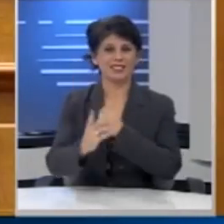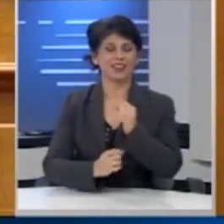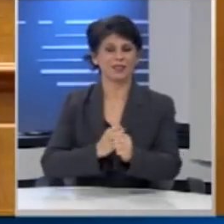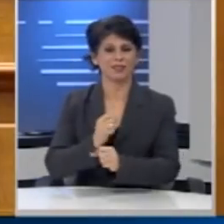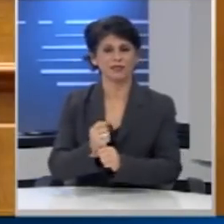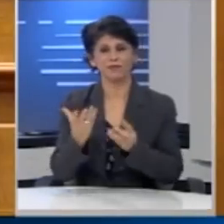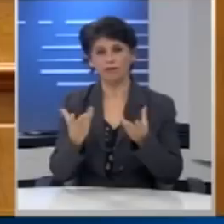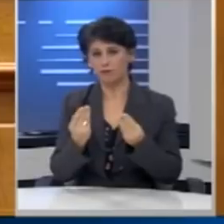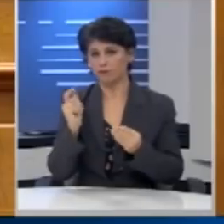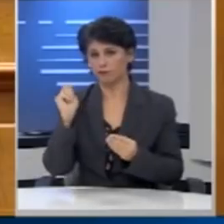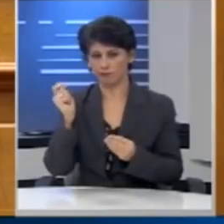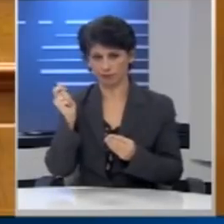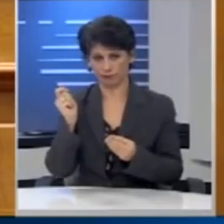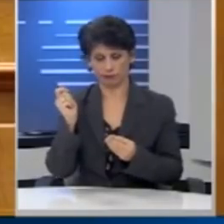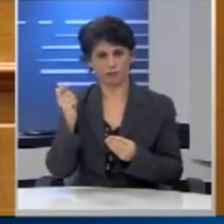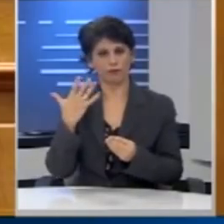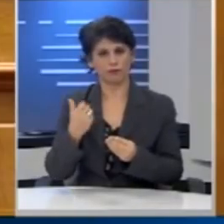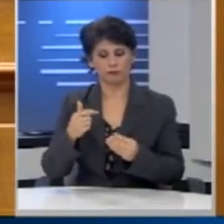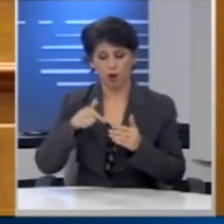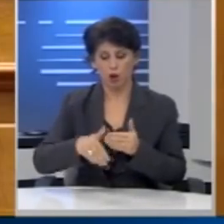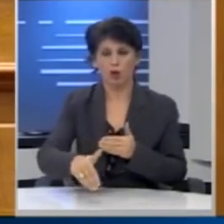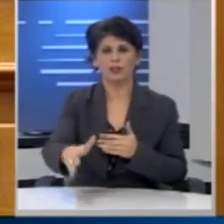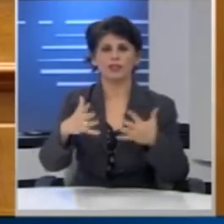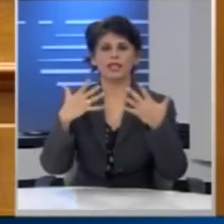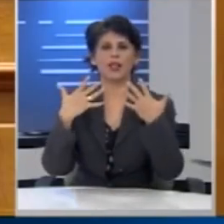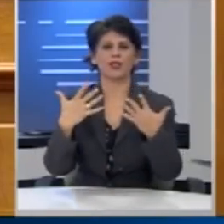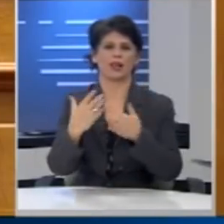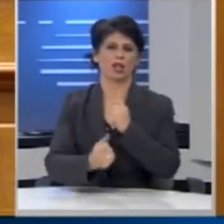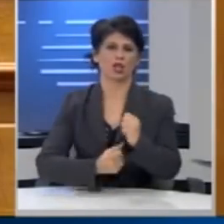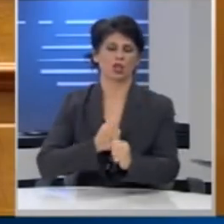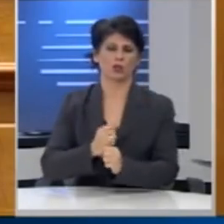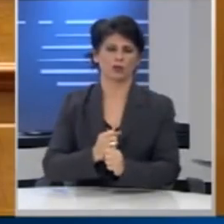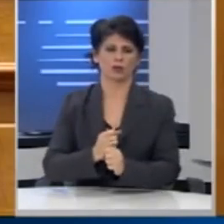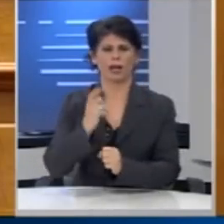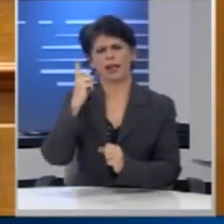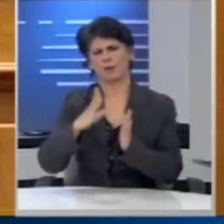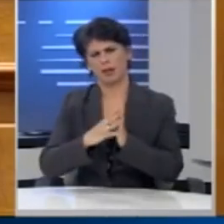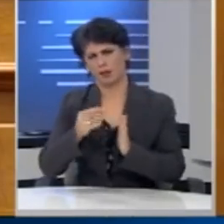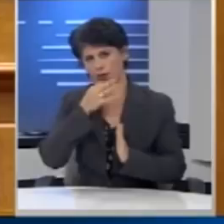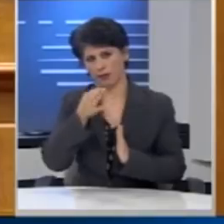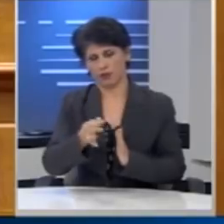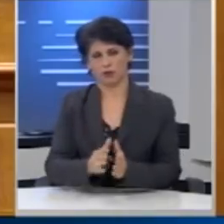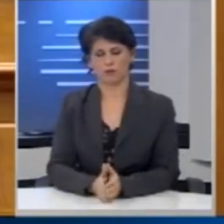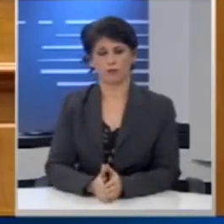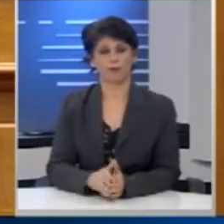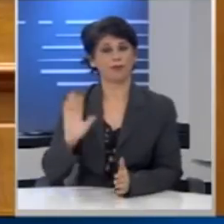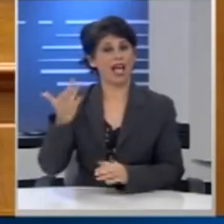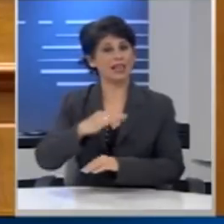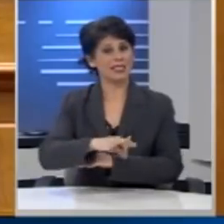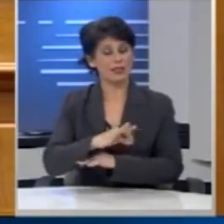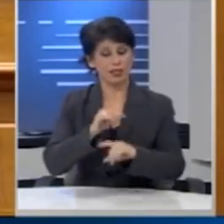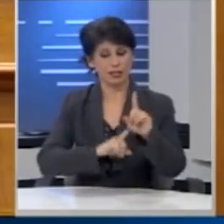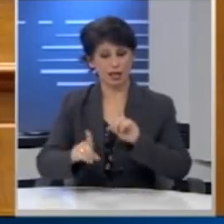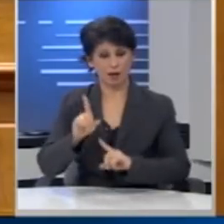Και για πολλές πολιτικές έχει έναν ορίζοντα δεκαετίας. Να δώσω ένα παράδειγμα μόνο. Όταν σχεδιάζει